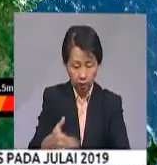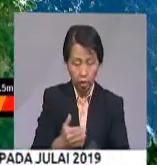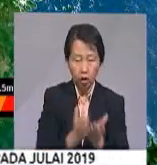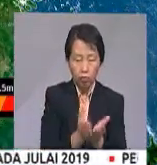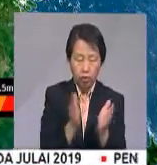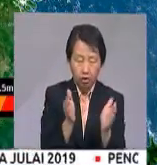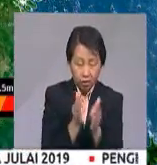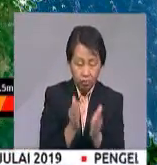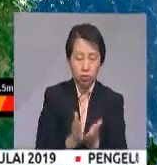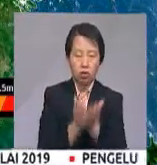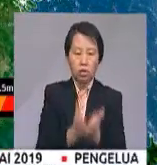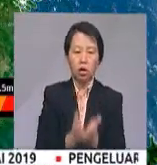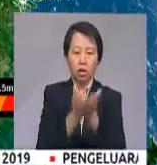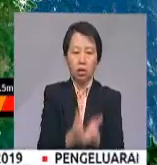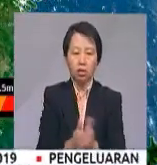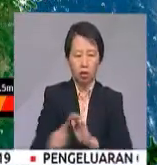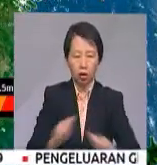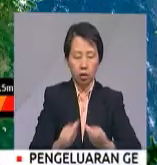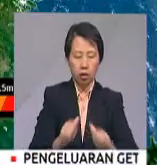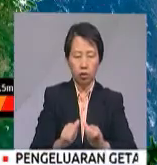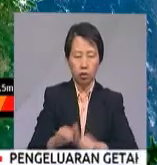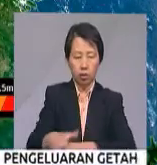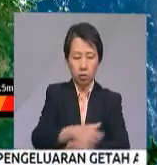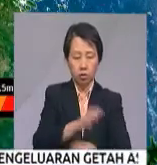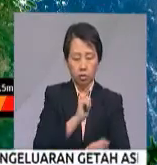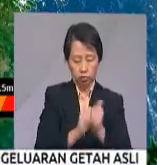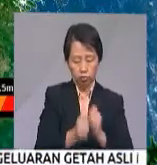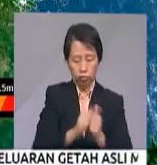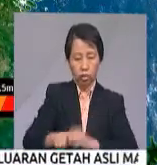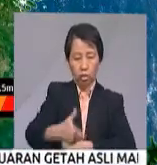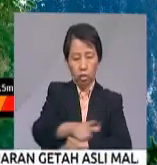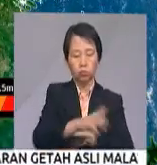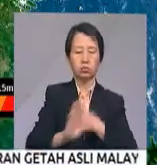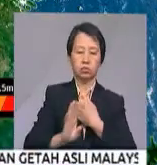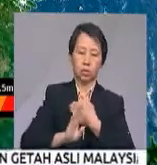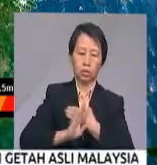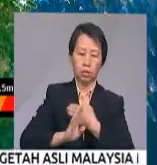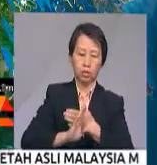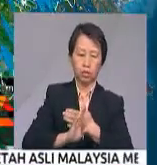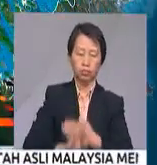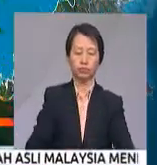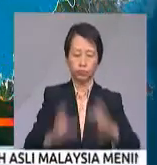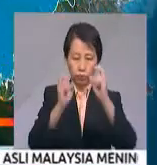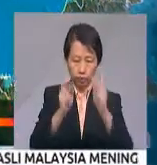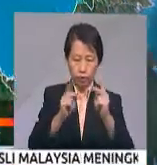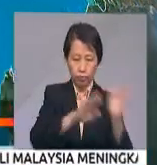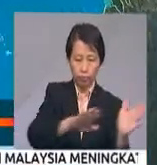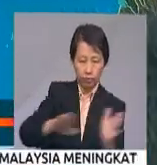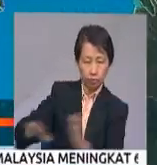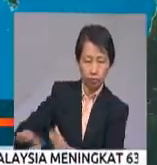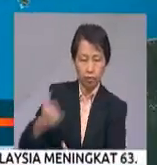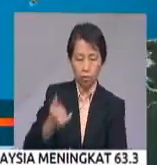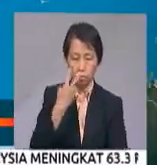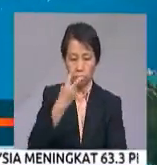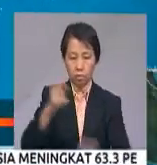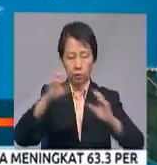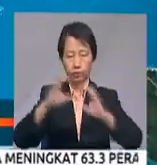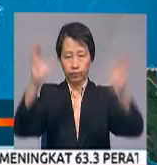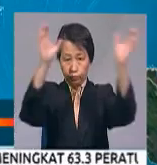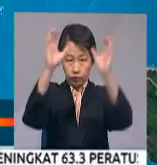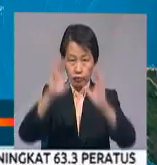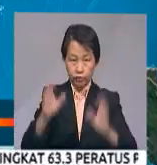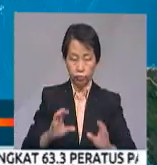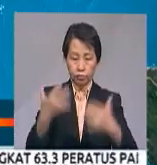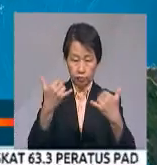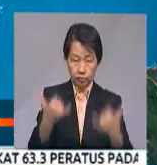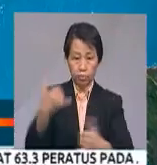dan perkapalan serta aktiviti pantai dan sukan laut. Baiklah, kita beralih pula untuk melihat tinjauan cuaca semasa pada